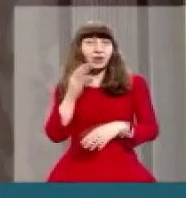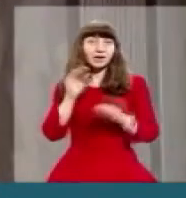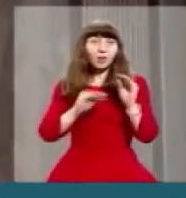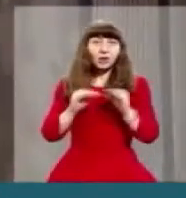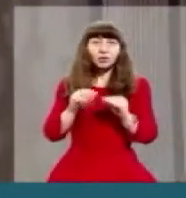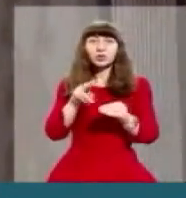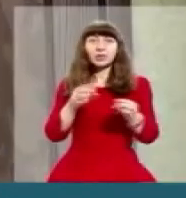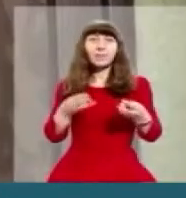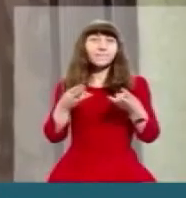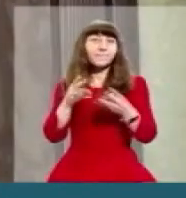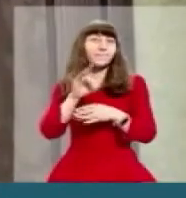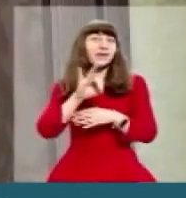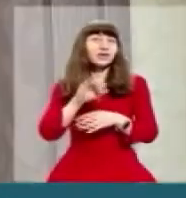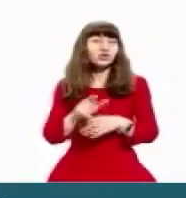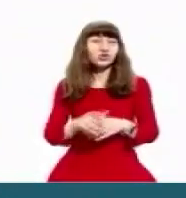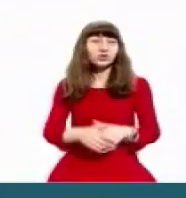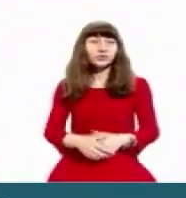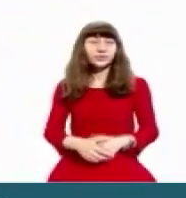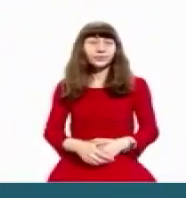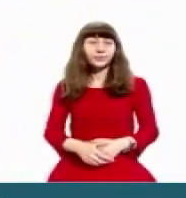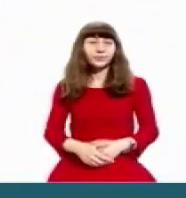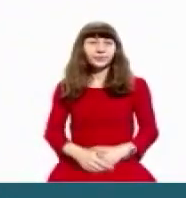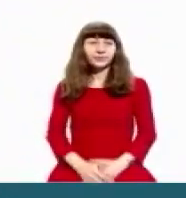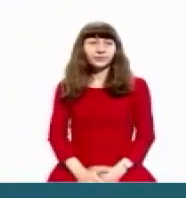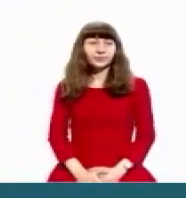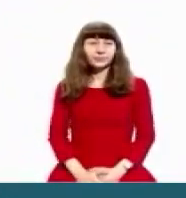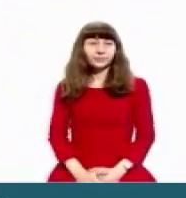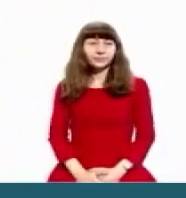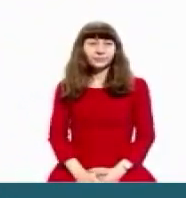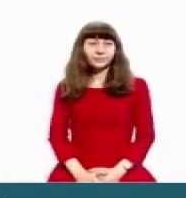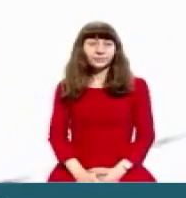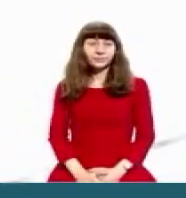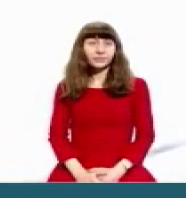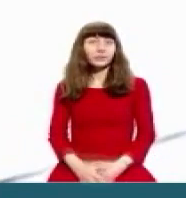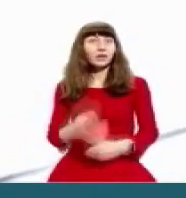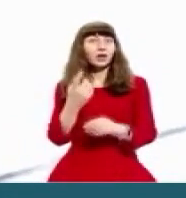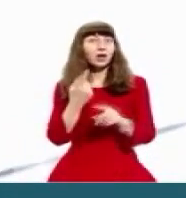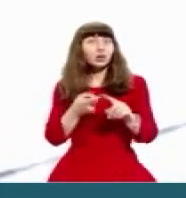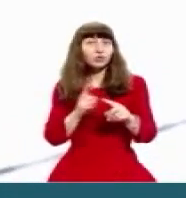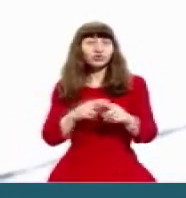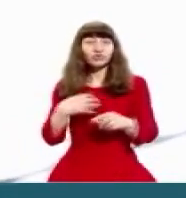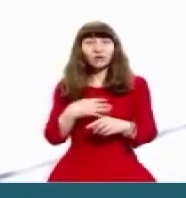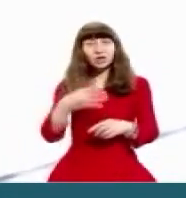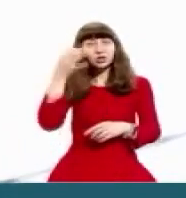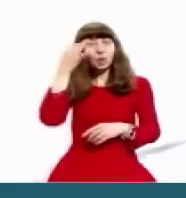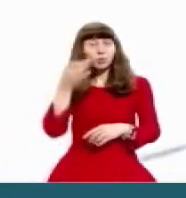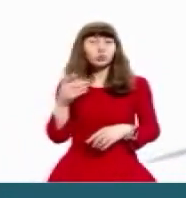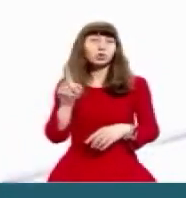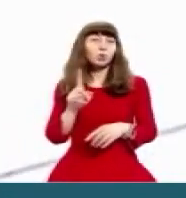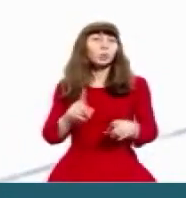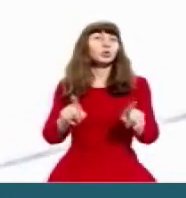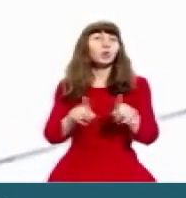установок печного отопления, перегрузки электросети, а также обычная беспечность. Именно поэтому так важно еще раз напомнить, что